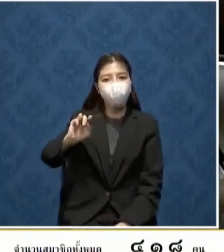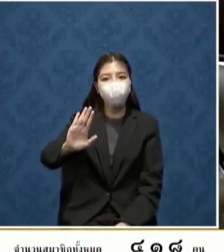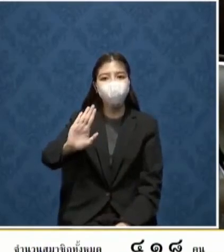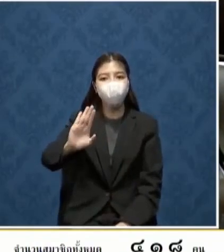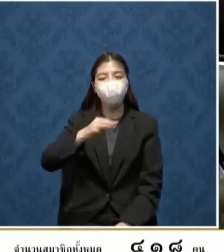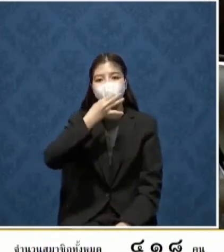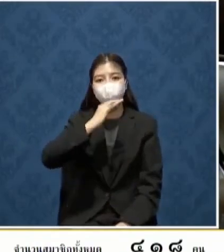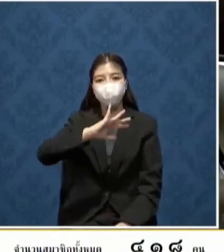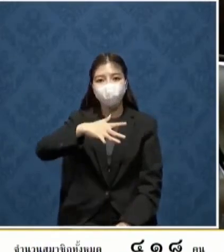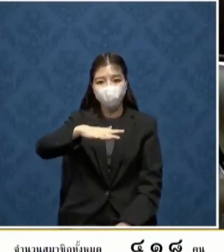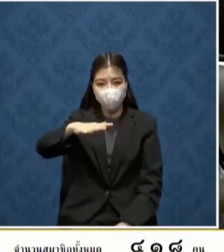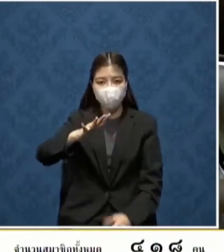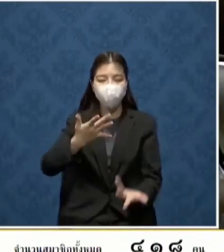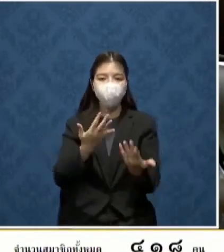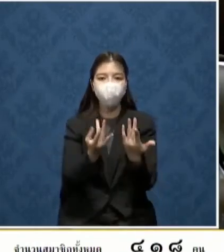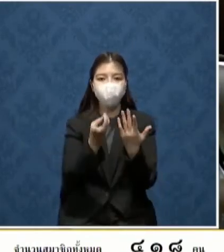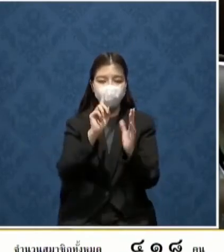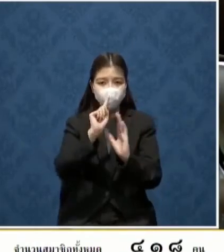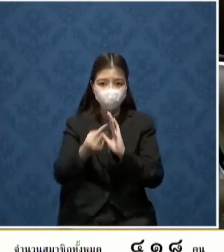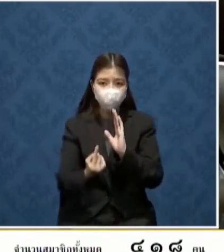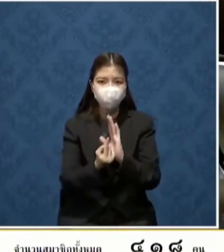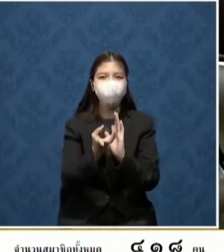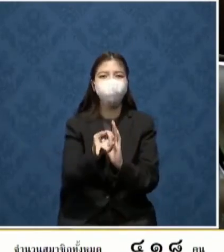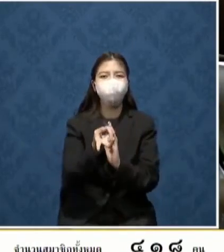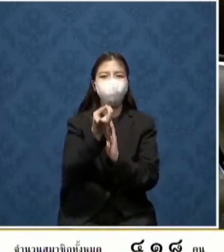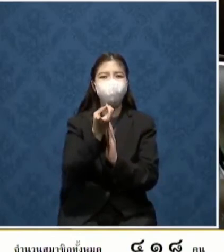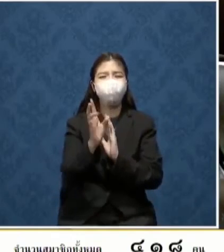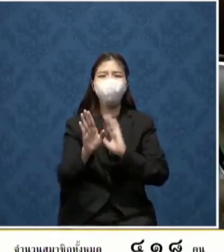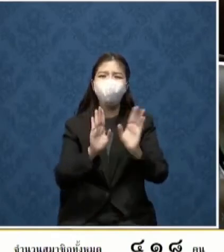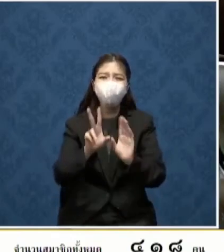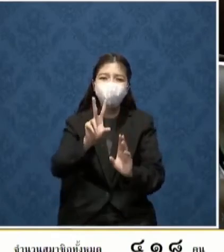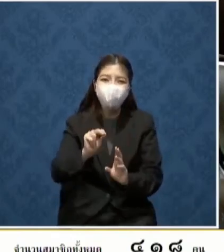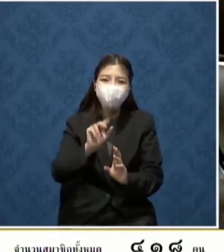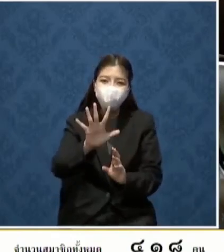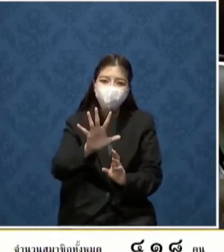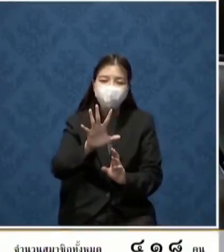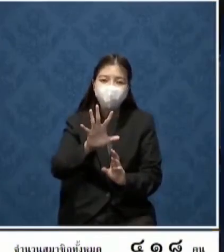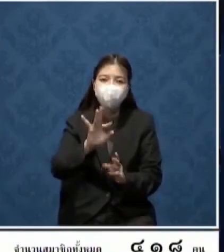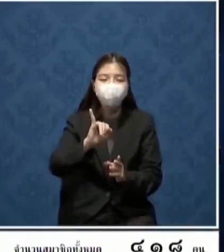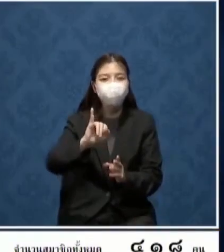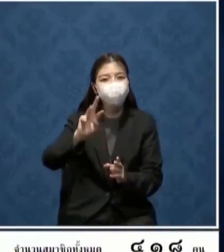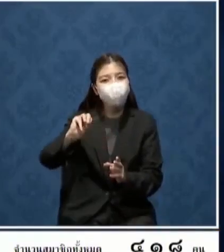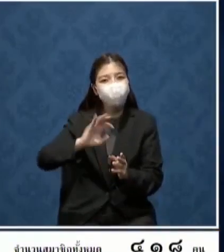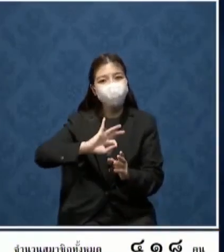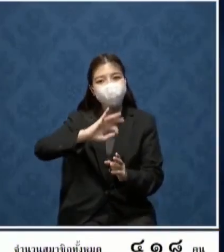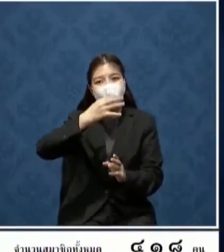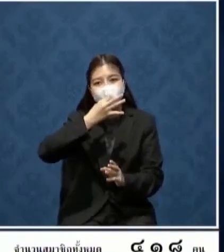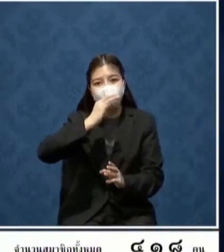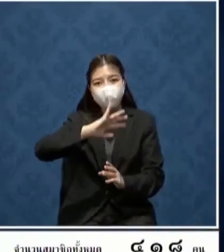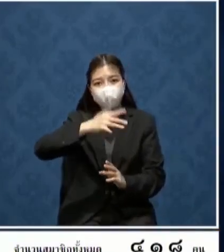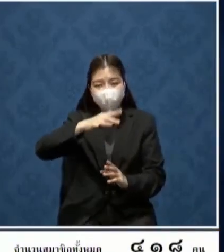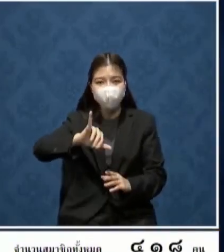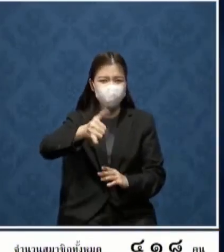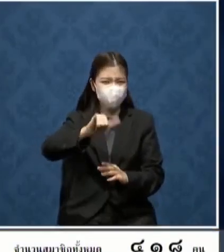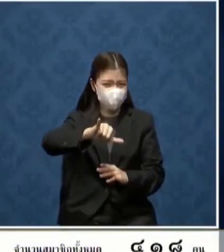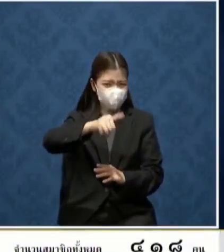และต่มาในเวลาไม่ถึชวโงครับ เดินทางไม่นาจะเกิน 35 มัทะเลไม่ทราบว่าเป็นเพราะแริ